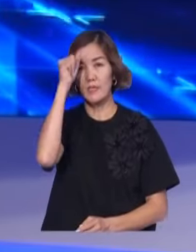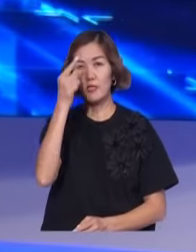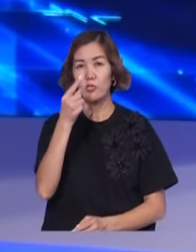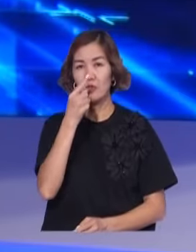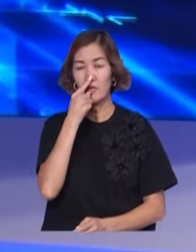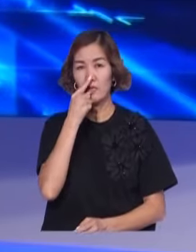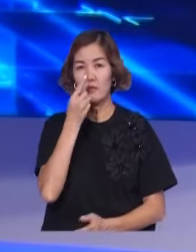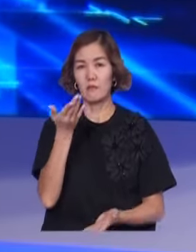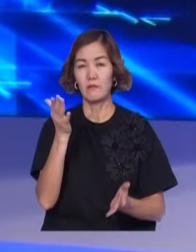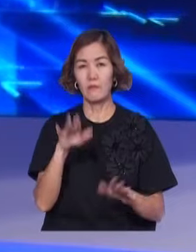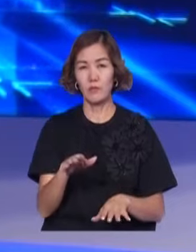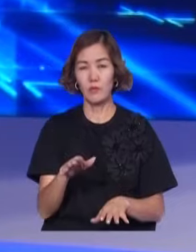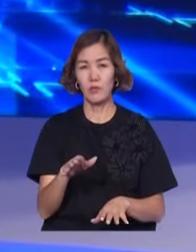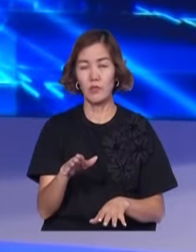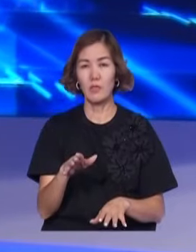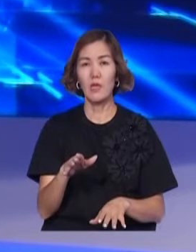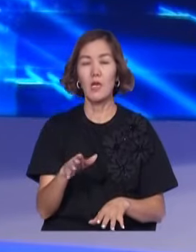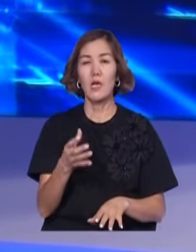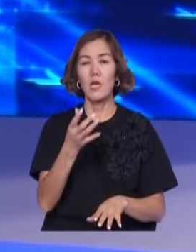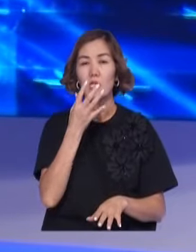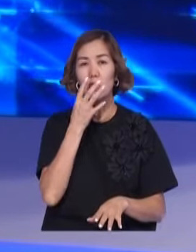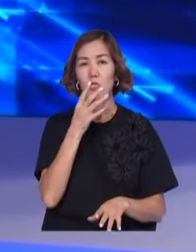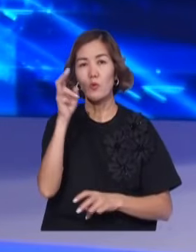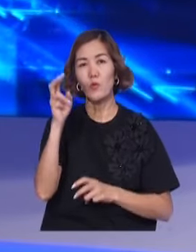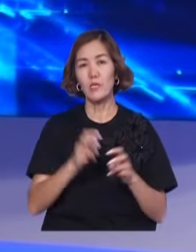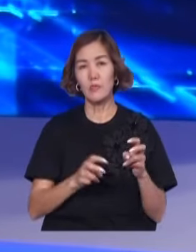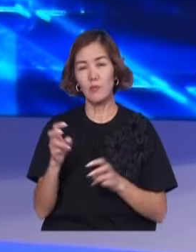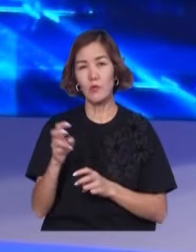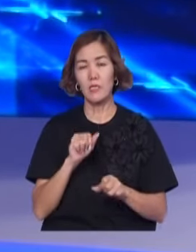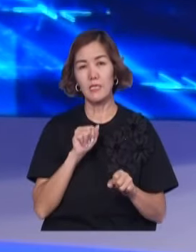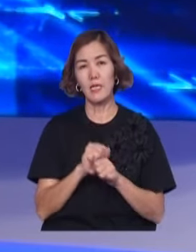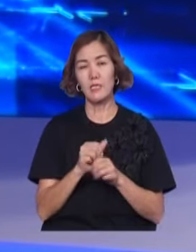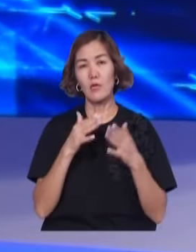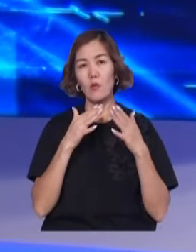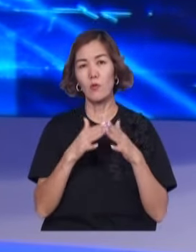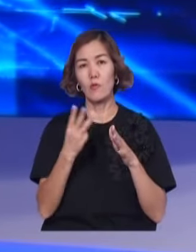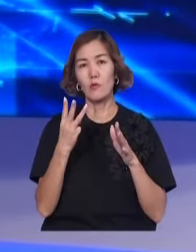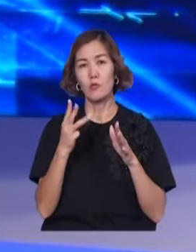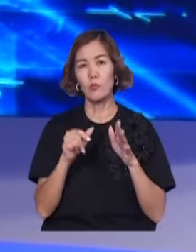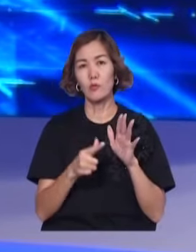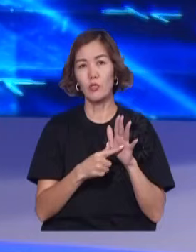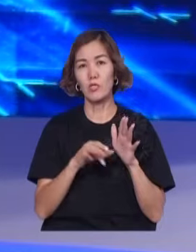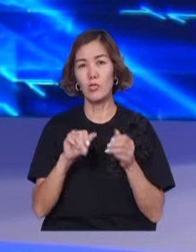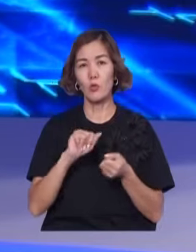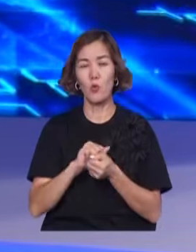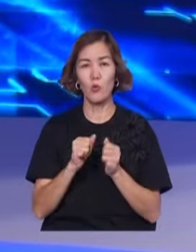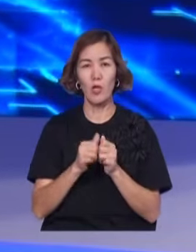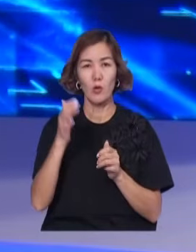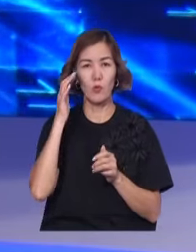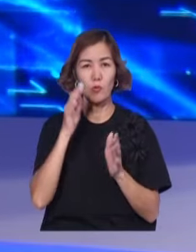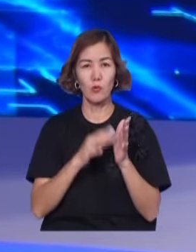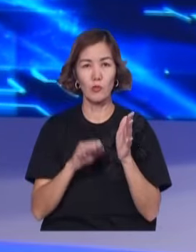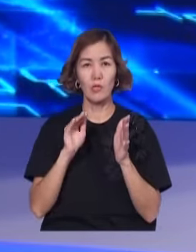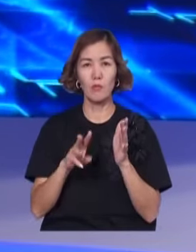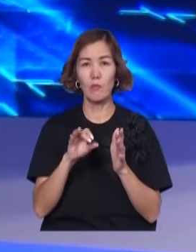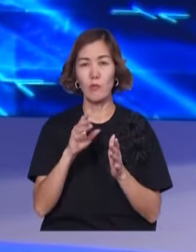Қыс қырасында ел аумағындағы жылыту кәсіпорындары мен станса қоймаларында 3,7 миллион тонна көмір және 90 мың